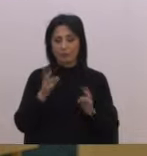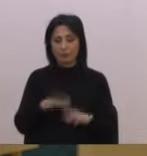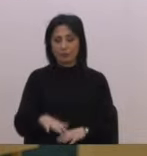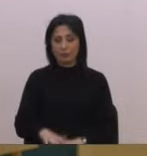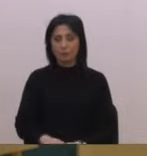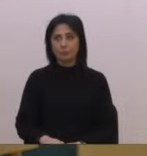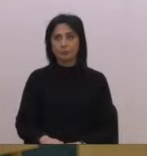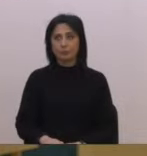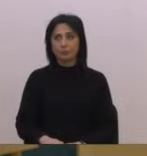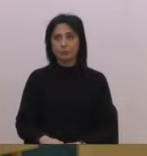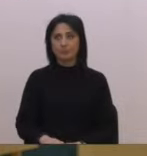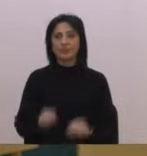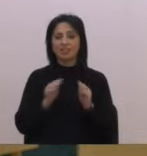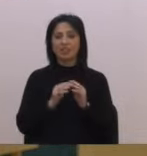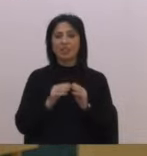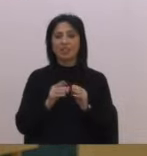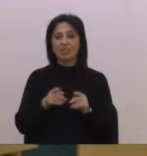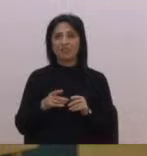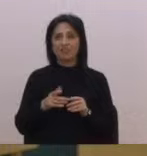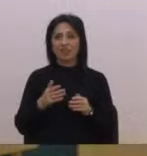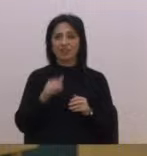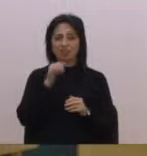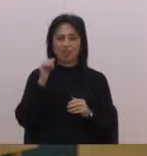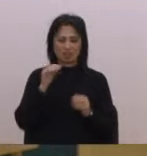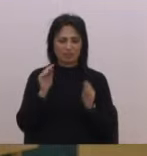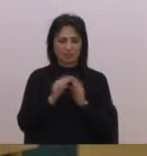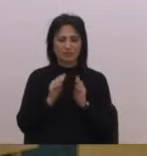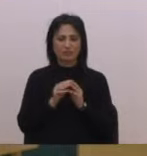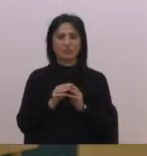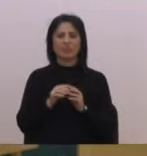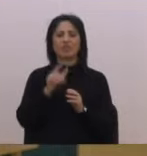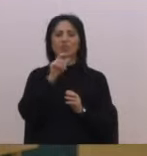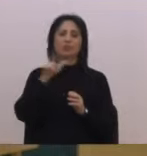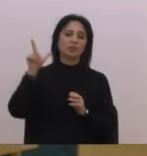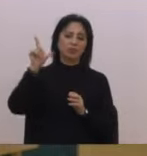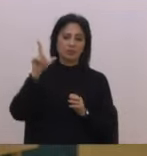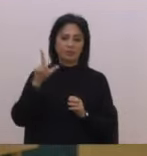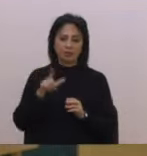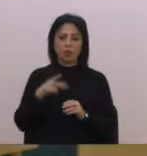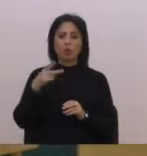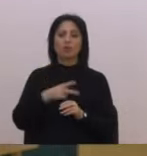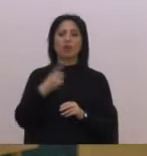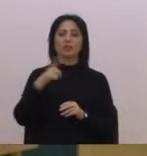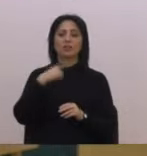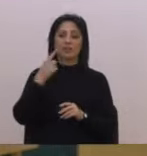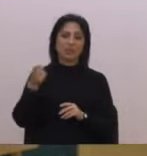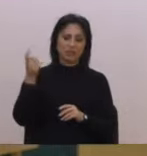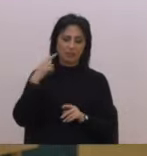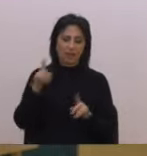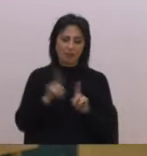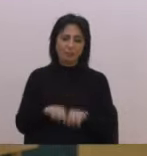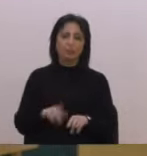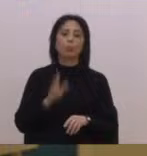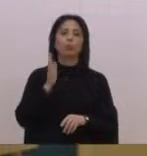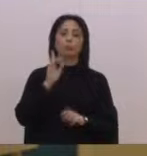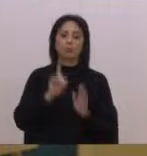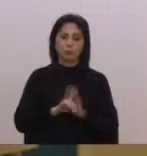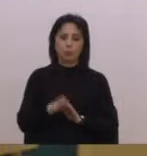და იგივე მიდგომა იყო შარშან, იგივე მიდგომა იყო შარშაწი 2021 წელსაც, რომ უნდა